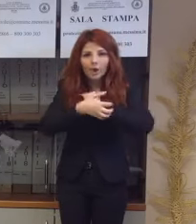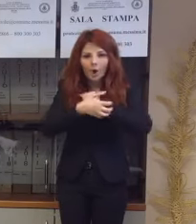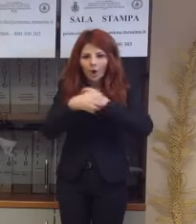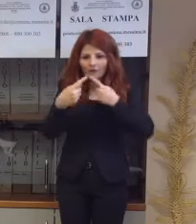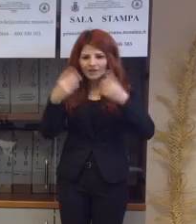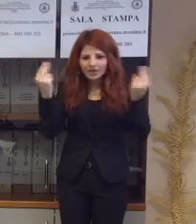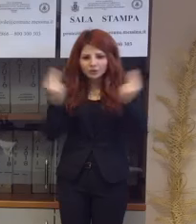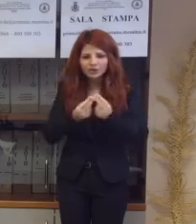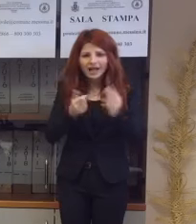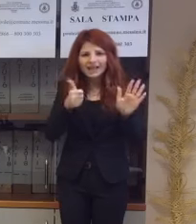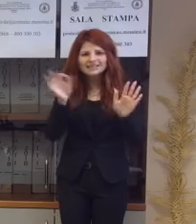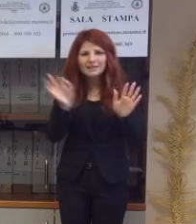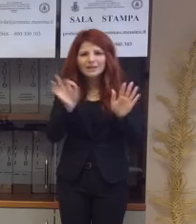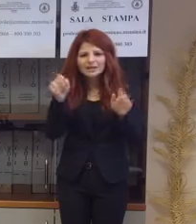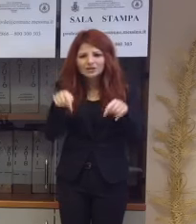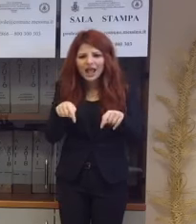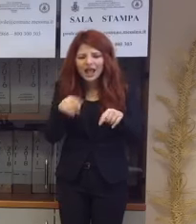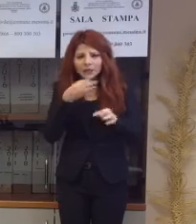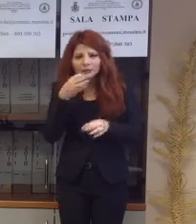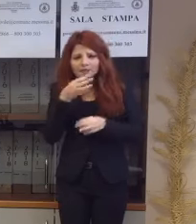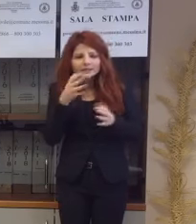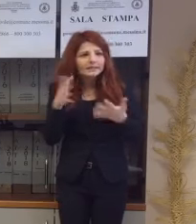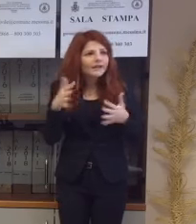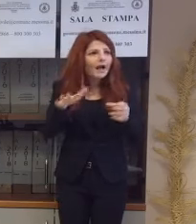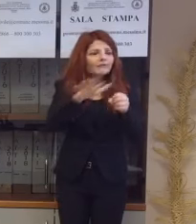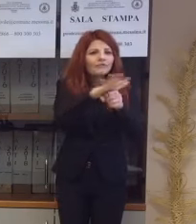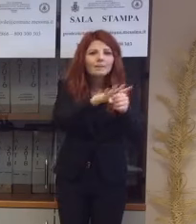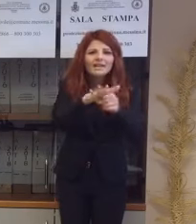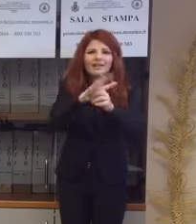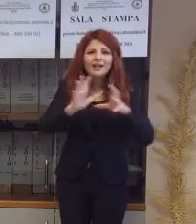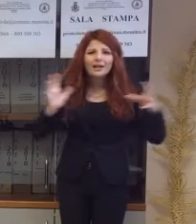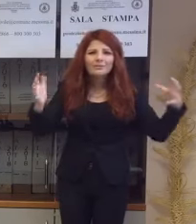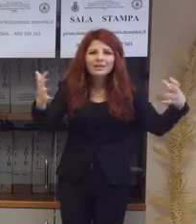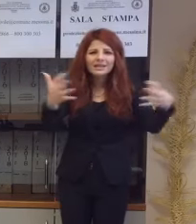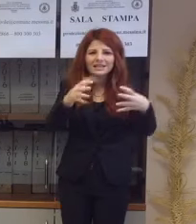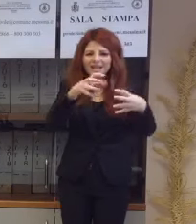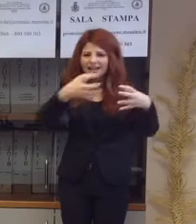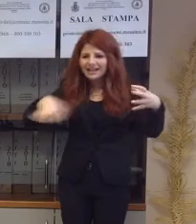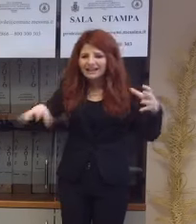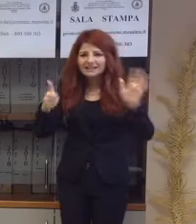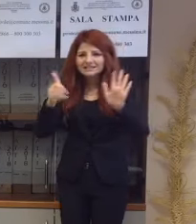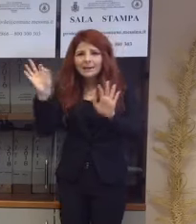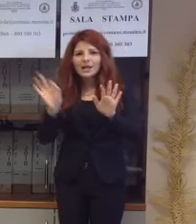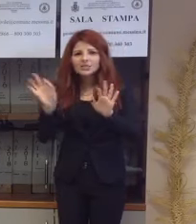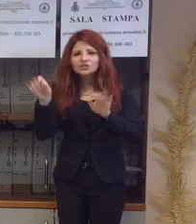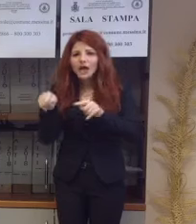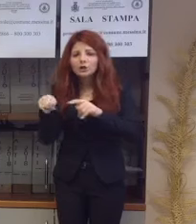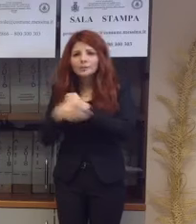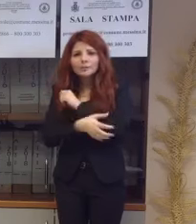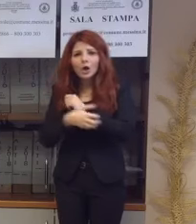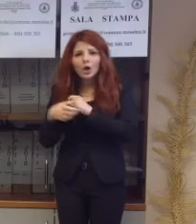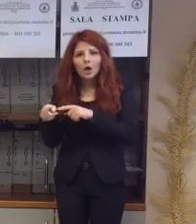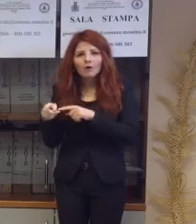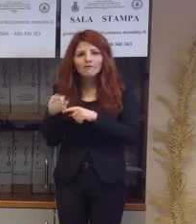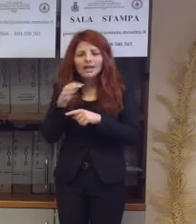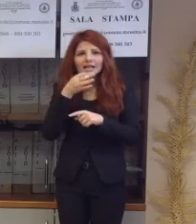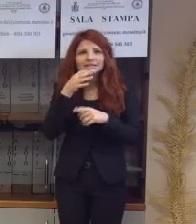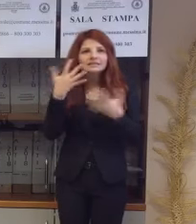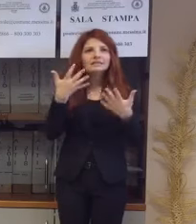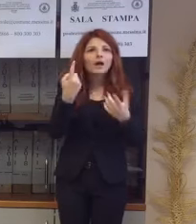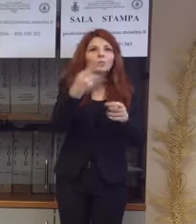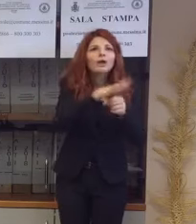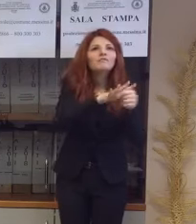significa che mediamente, se parliamo di nuclei di 3-4 persone, significa che ci sono